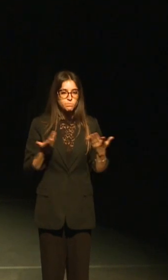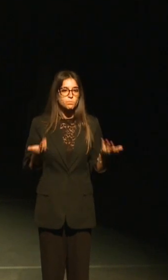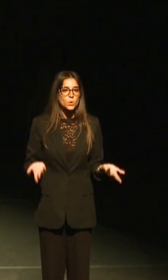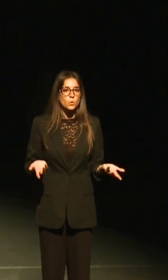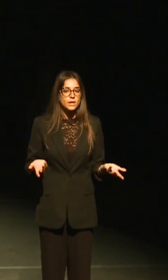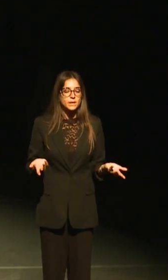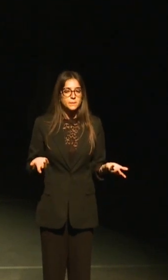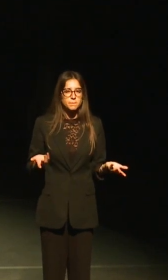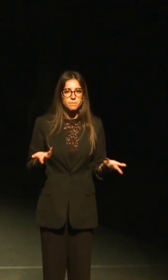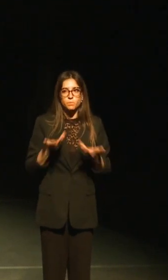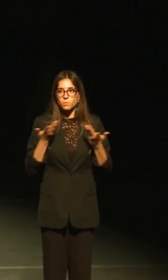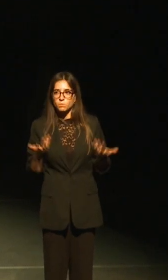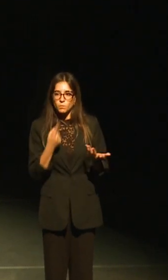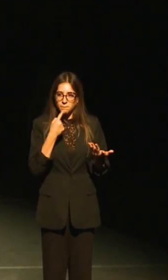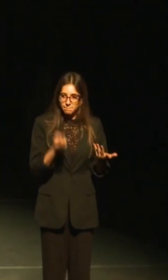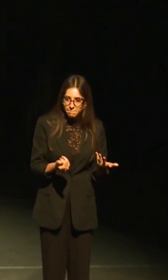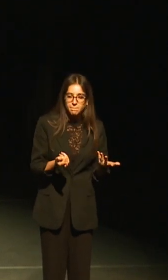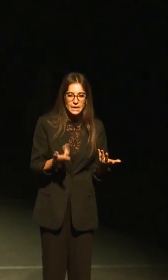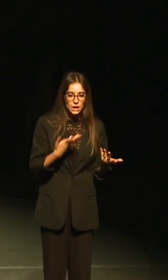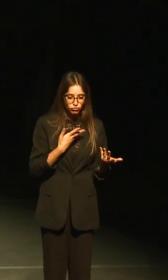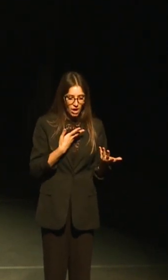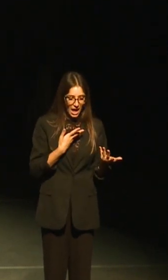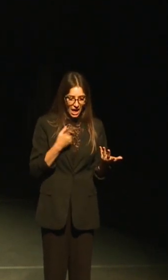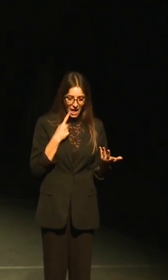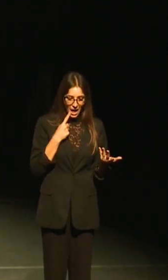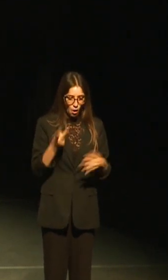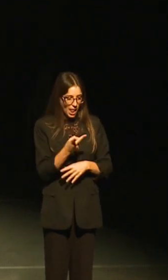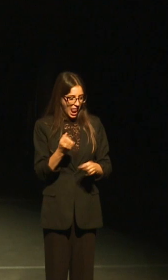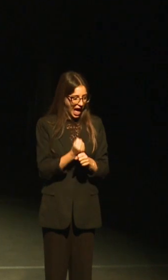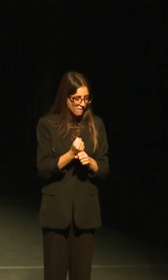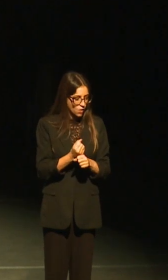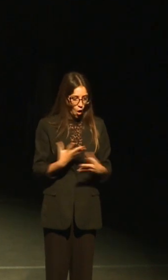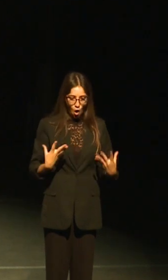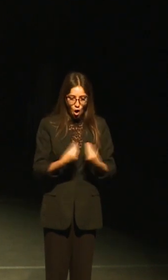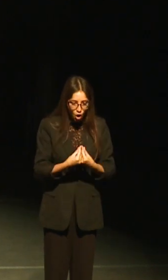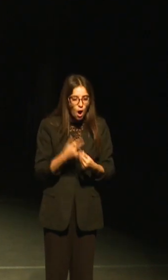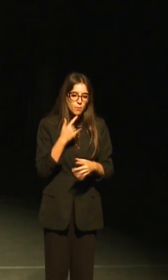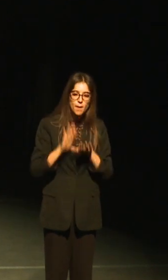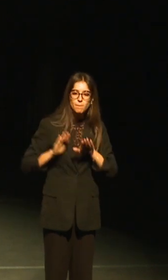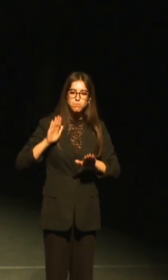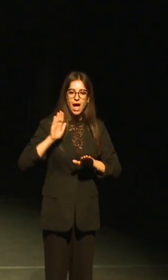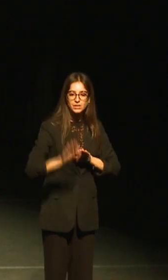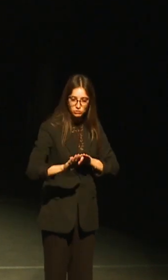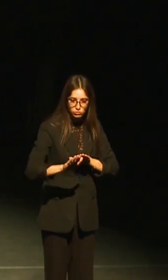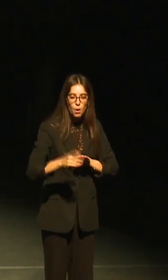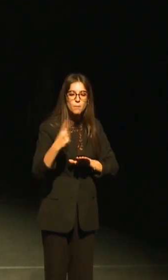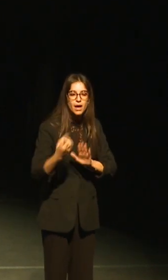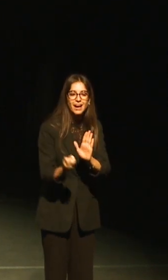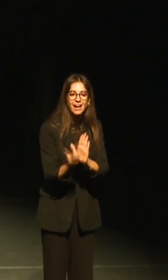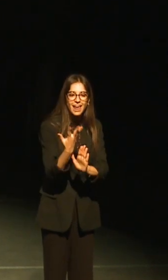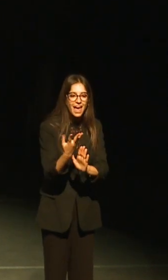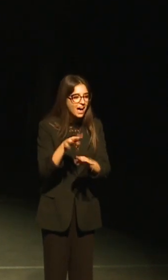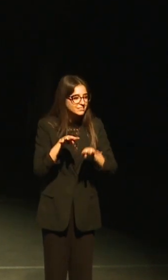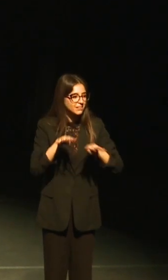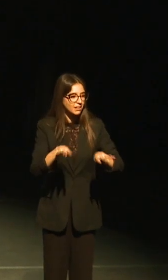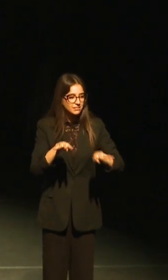ha come dire segnato il passo per creare un sistema che è